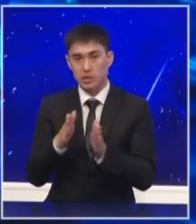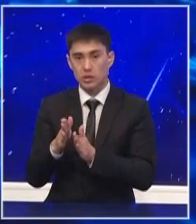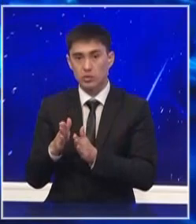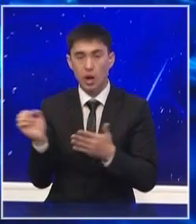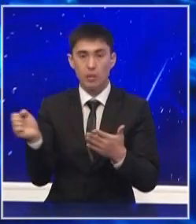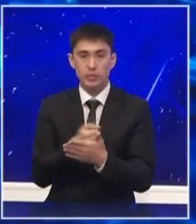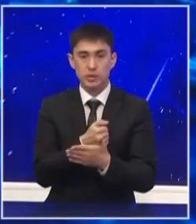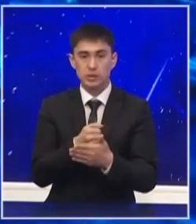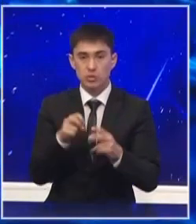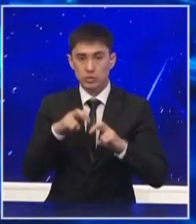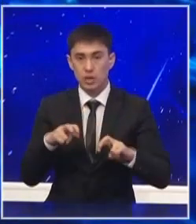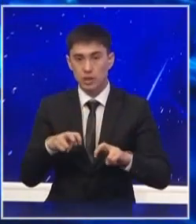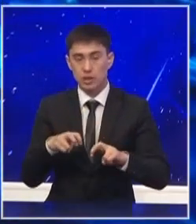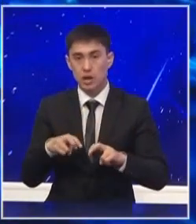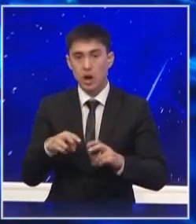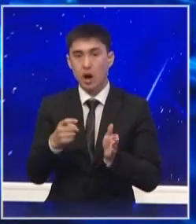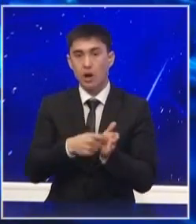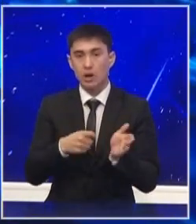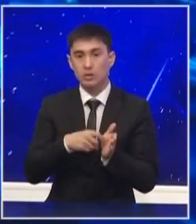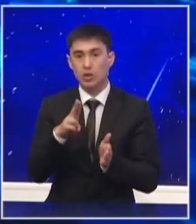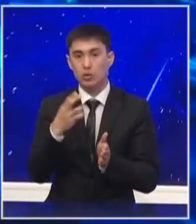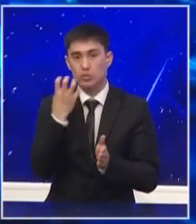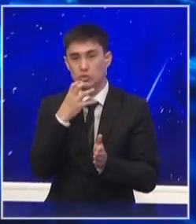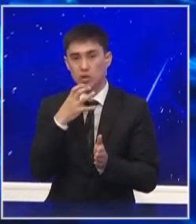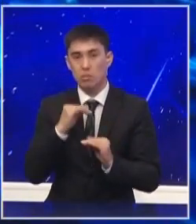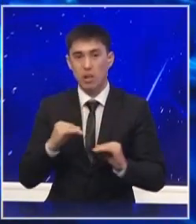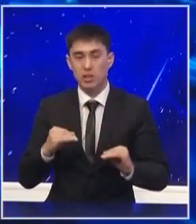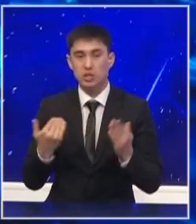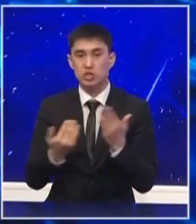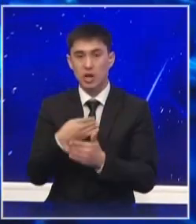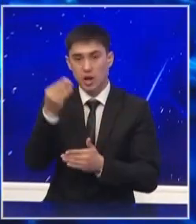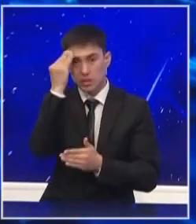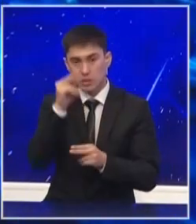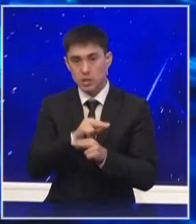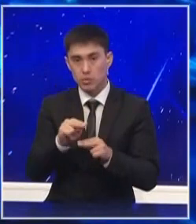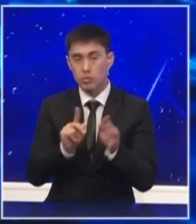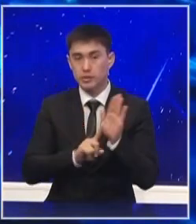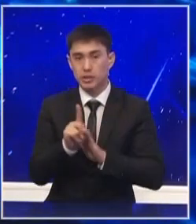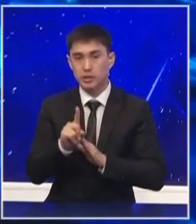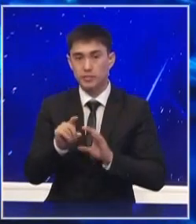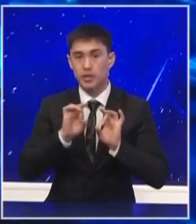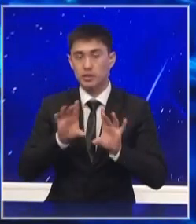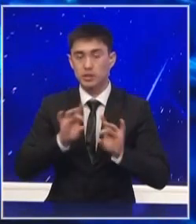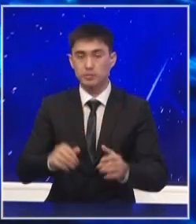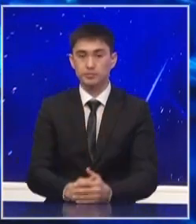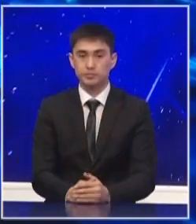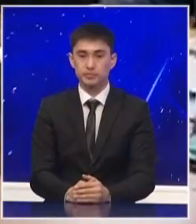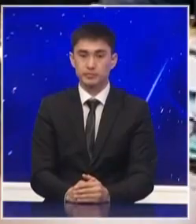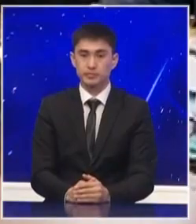алып тастау тетігі қаралды. Ал Қарағандыда күйік шалған балаларды жаңа әдіспен емдеу басталды. Кезек ел жаңалықтарында.